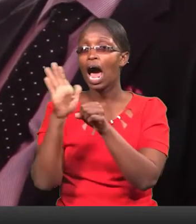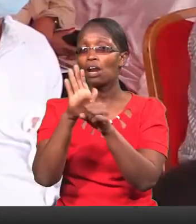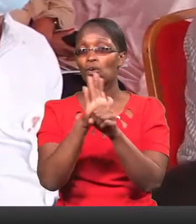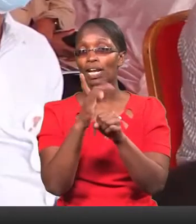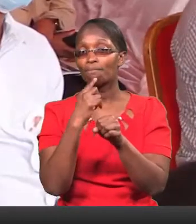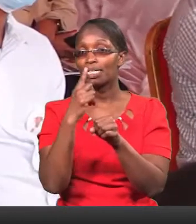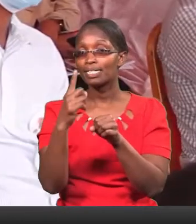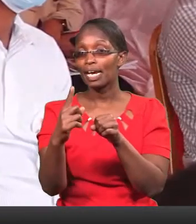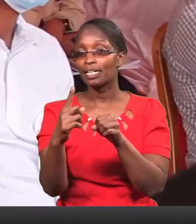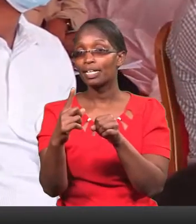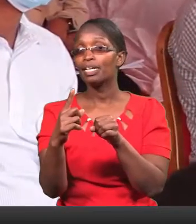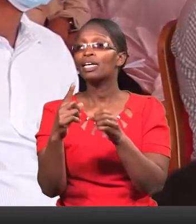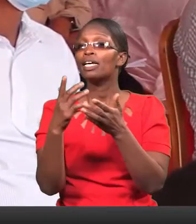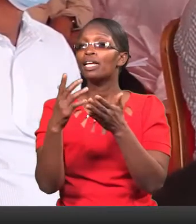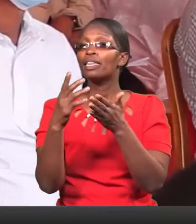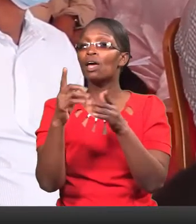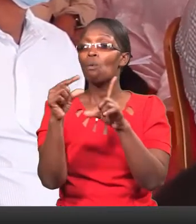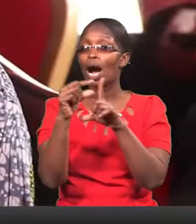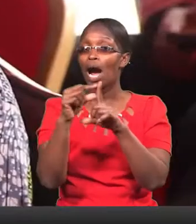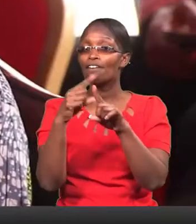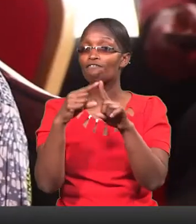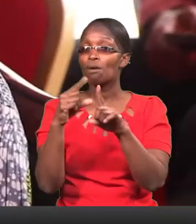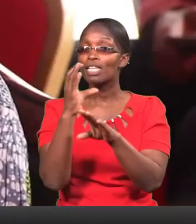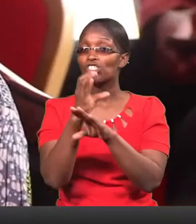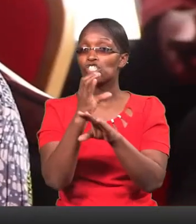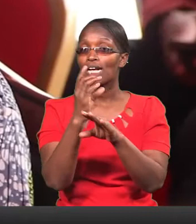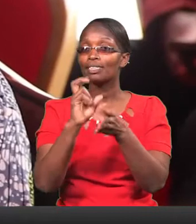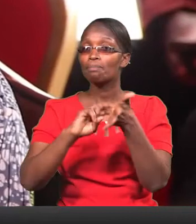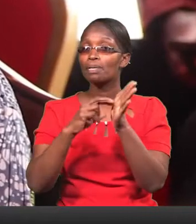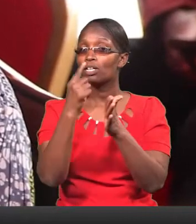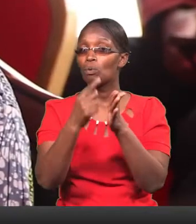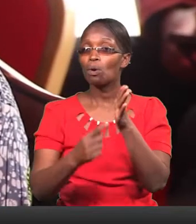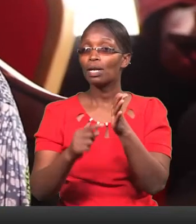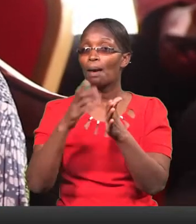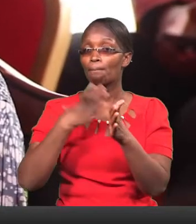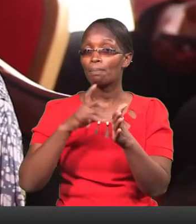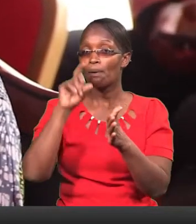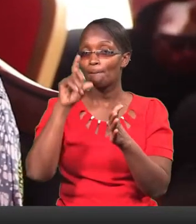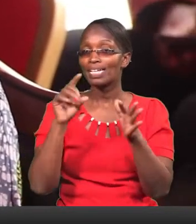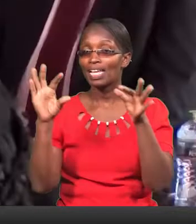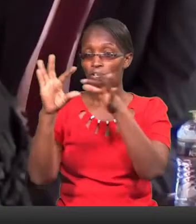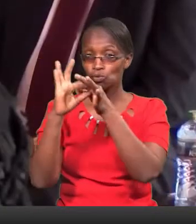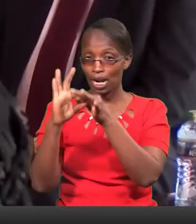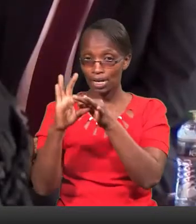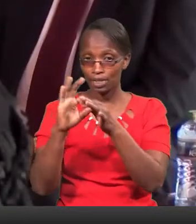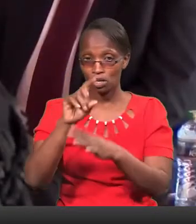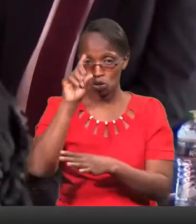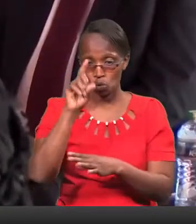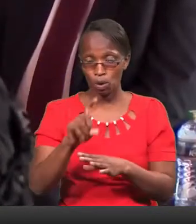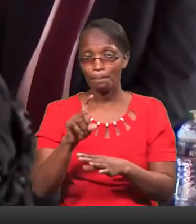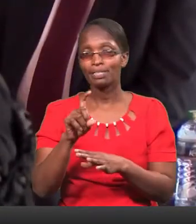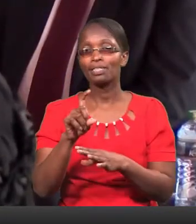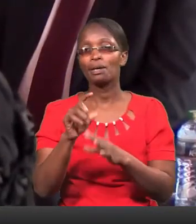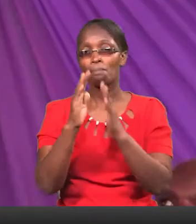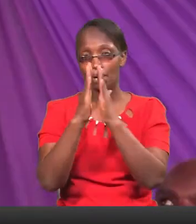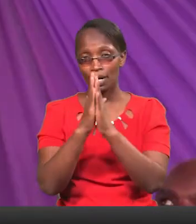wakafika. Most of it has been said about her. Wito kutoka kwa viongozi wa kidini ukawa kwamba washirikiane kwa pamoja kwa manufaa